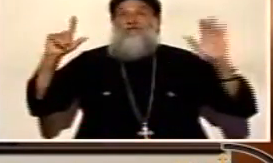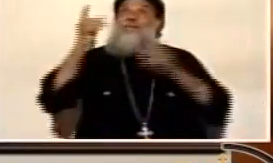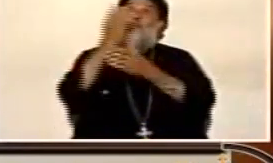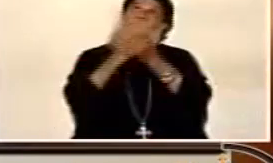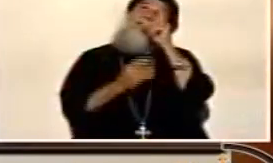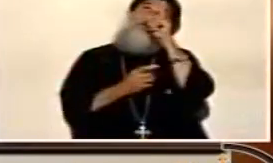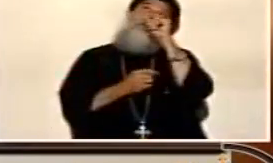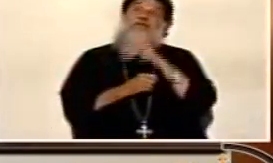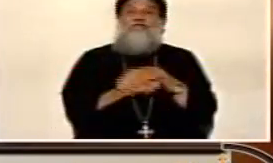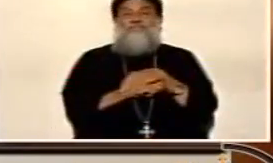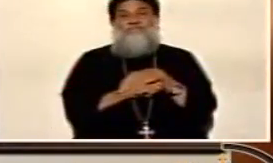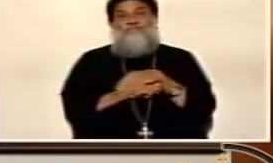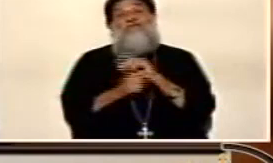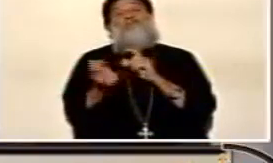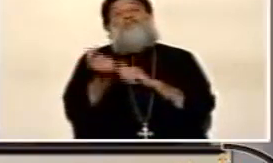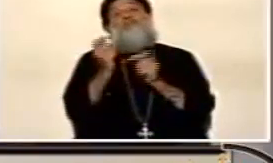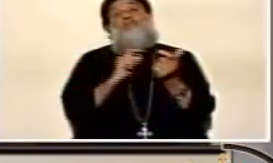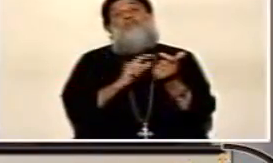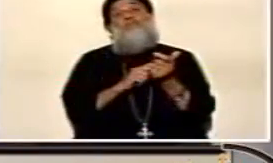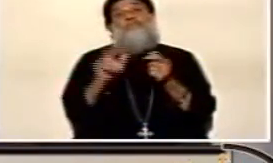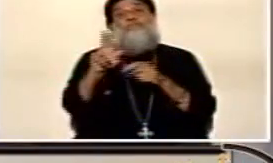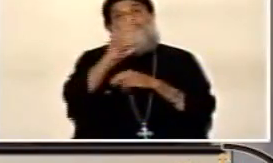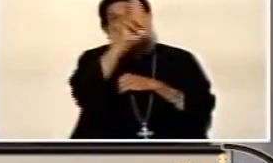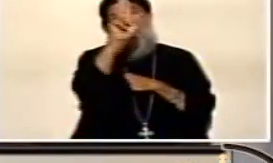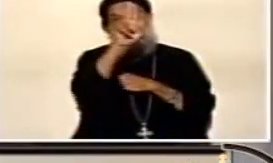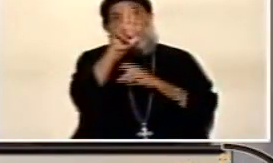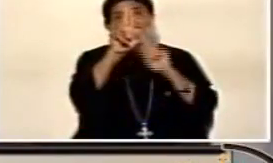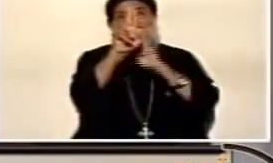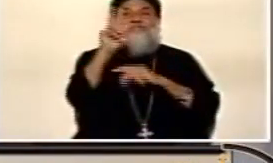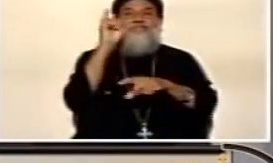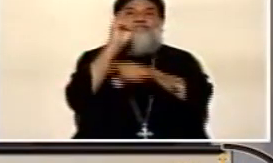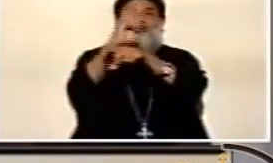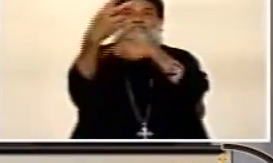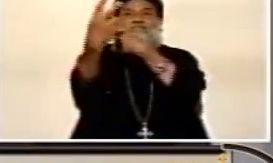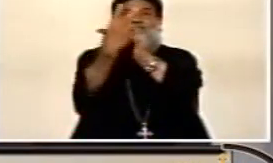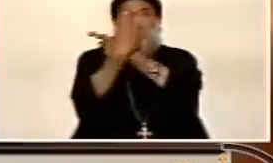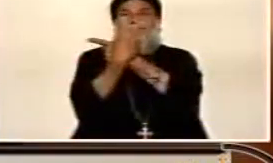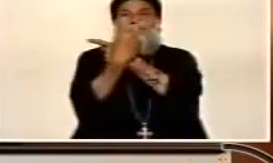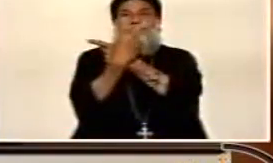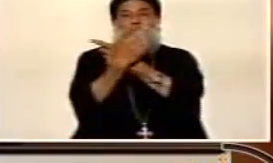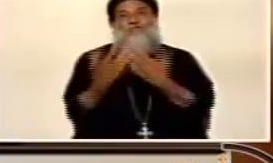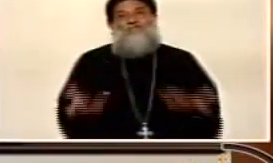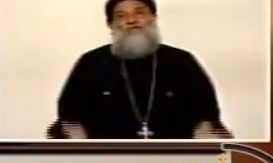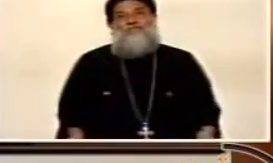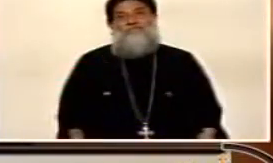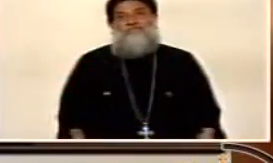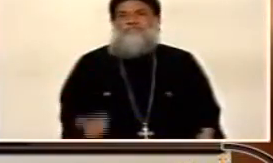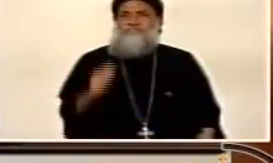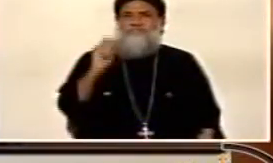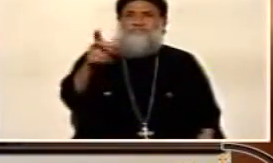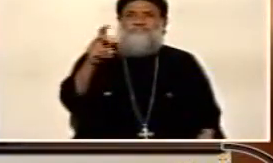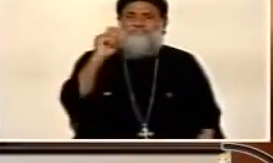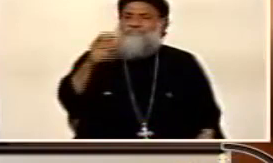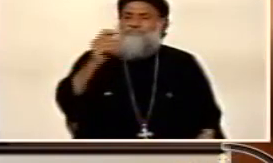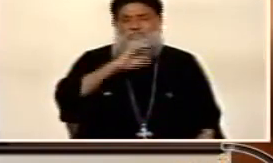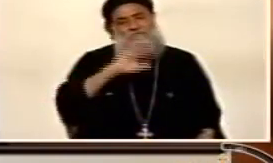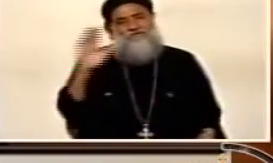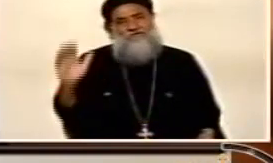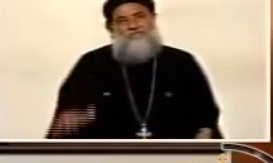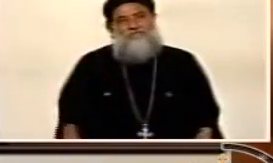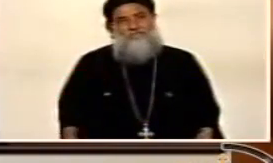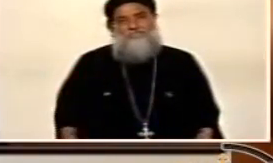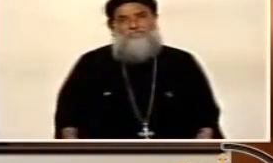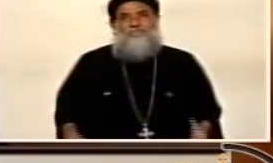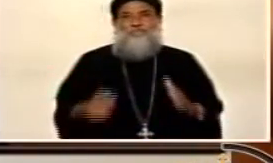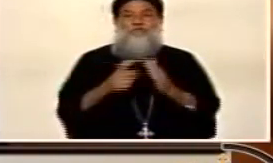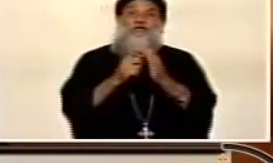لكن هو ما يعملش كده، ما يستلفش وما يرجحش. يعني يسلف ومش منتظر، مبدأ